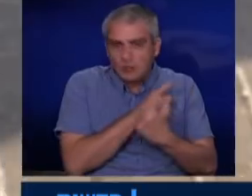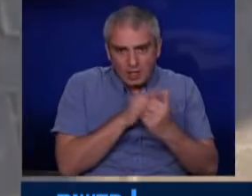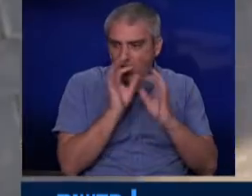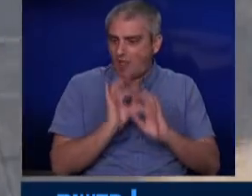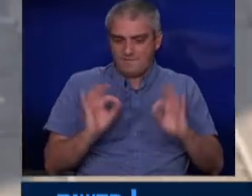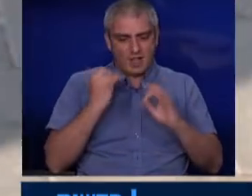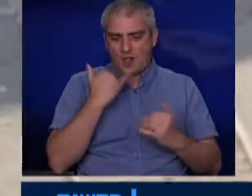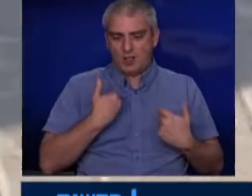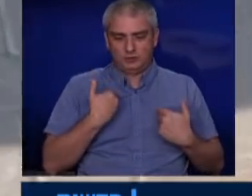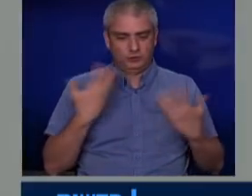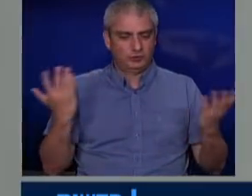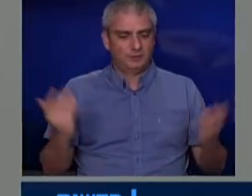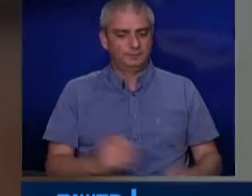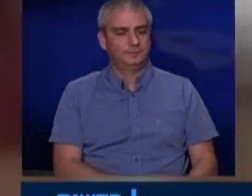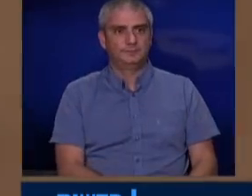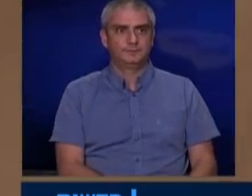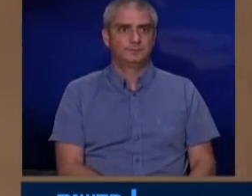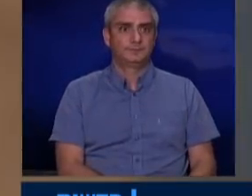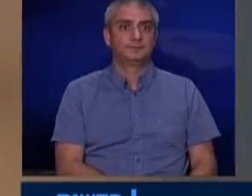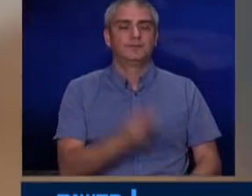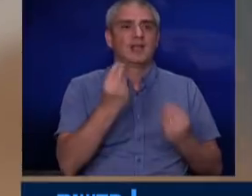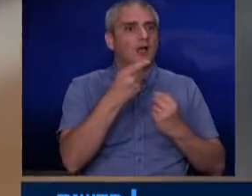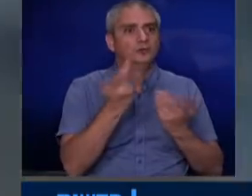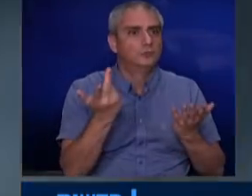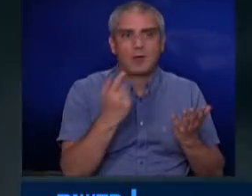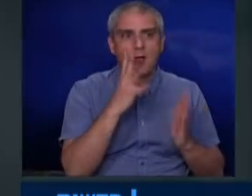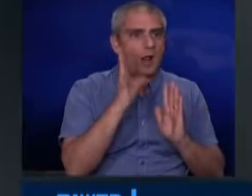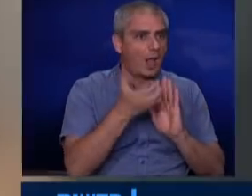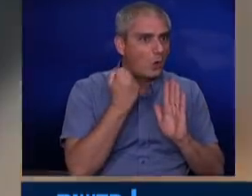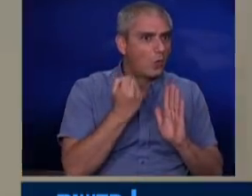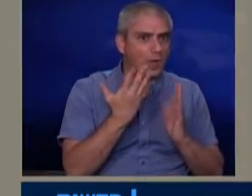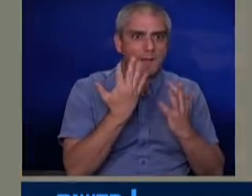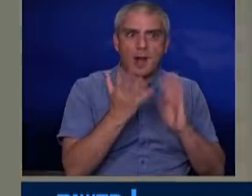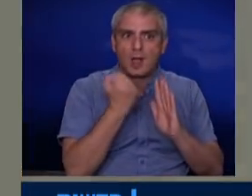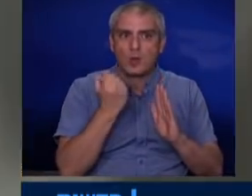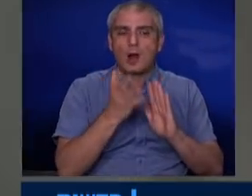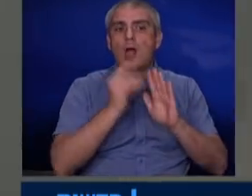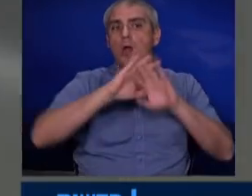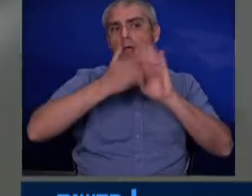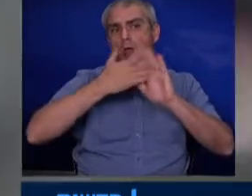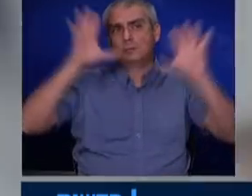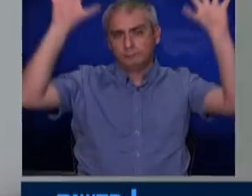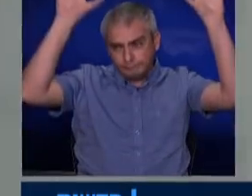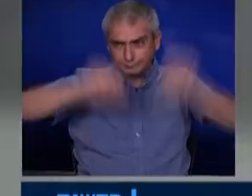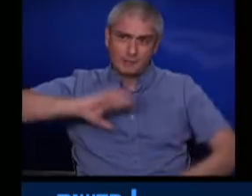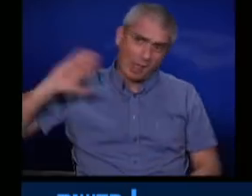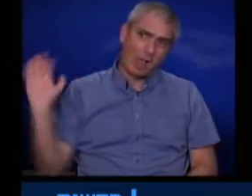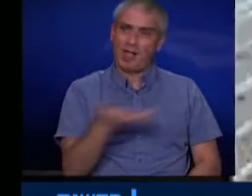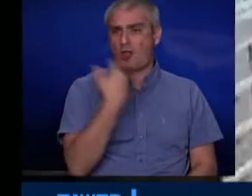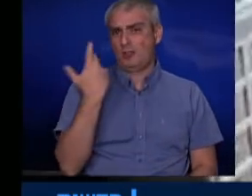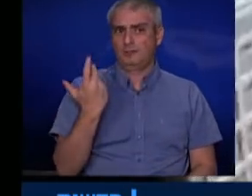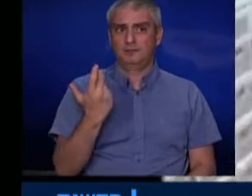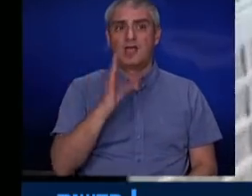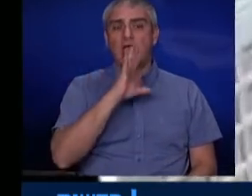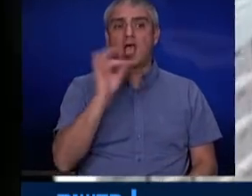לא התקשרו? לא משטרה כלום? והרכוש וזה? אמרו מה לקחו, כמה לקחו? לקחו את הכל, הריגו את הכל.